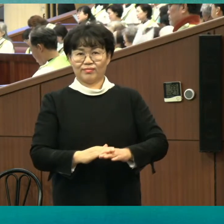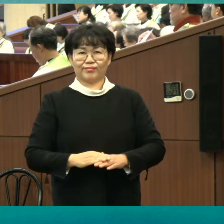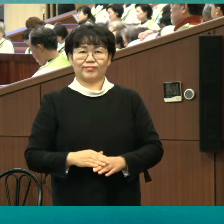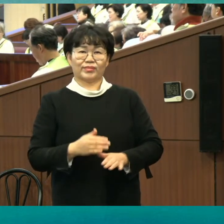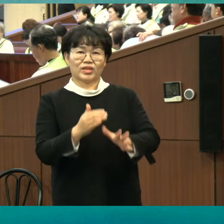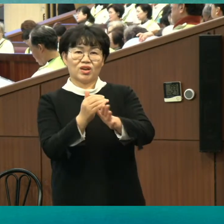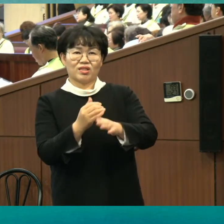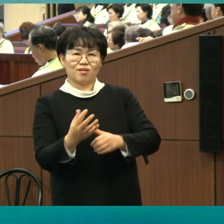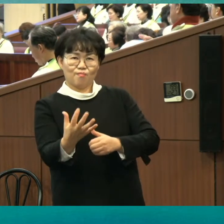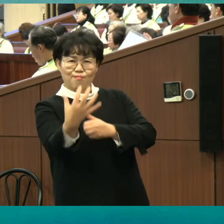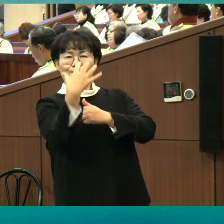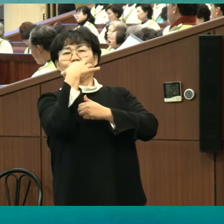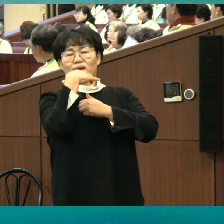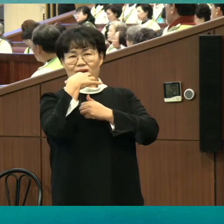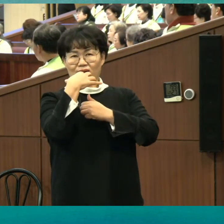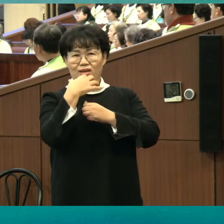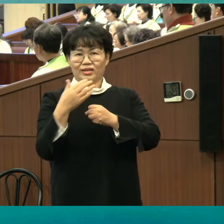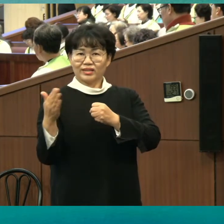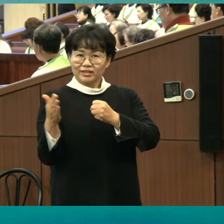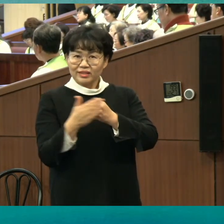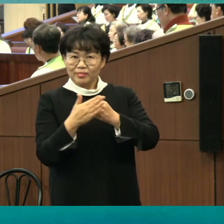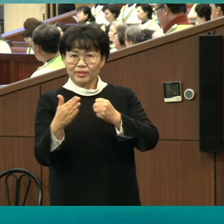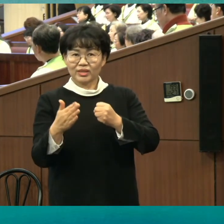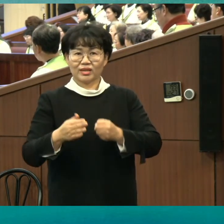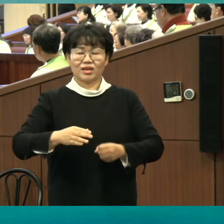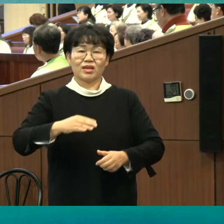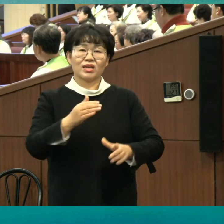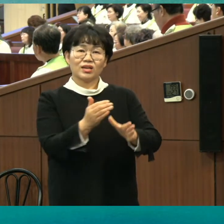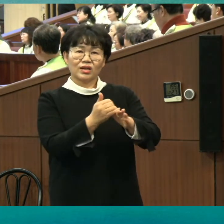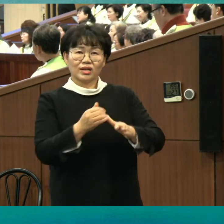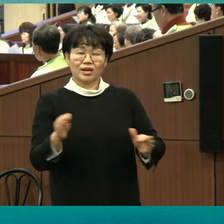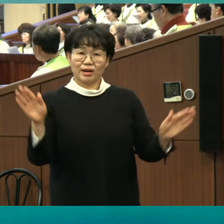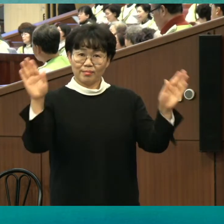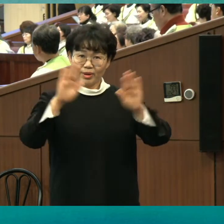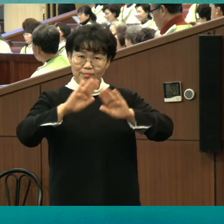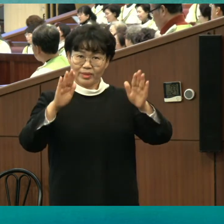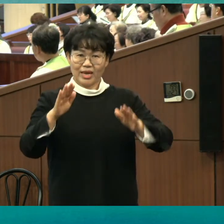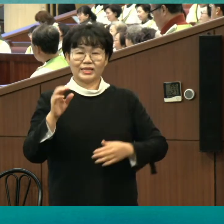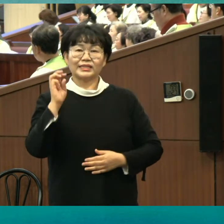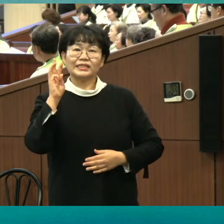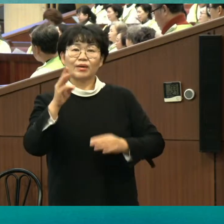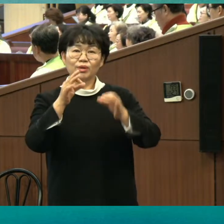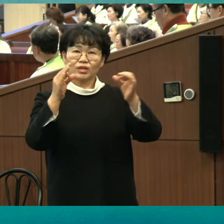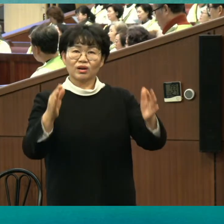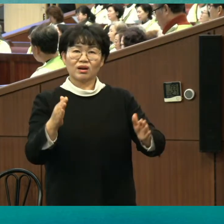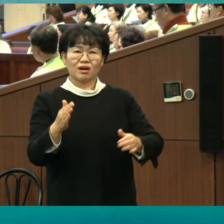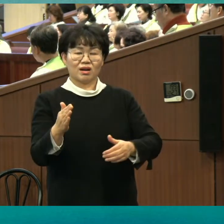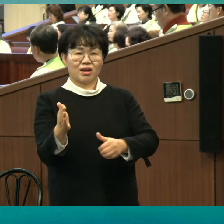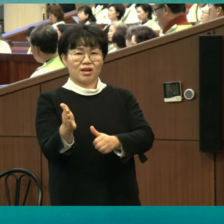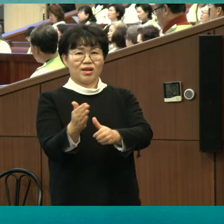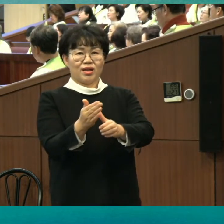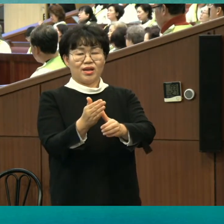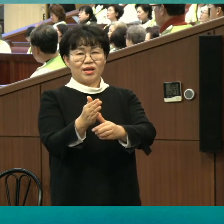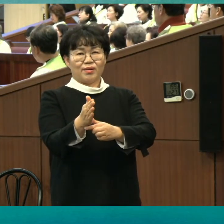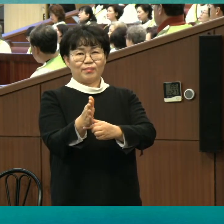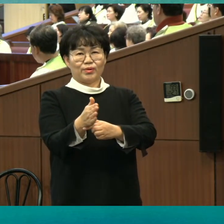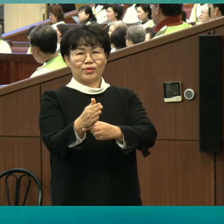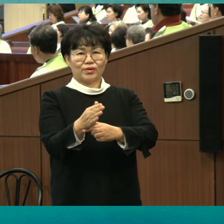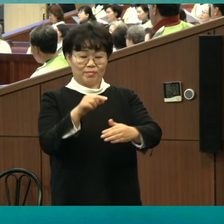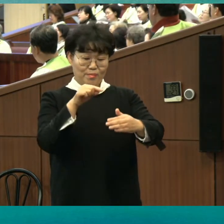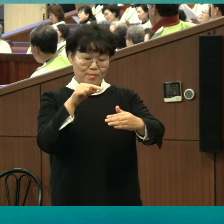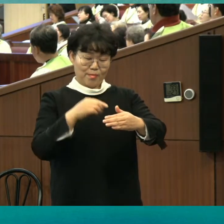삼키게 하셨으므로 요나가 밤낮 3일을 물고기 뱃속에